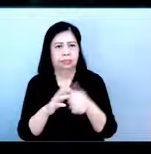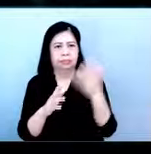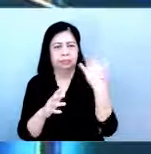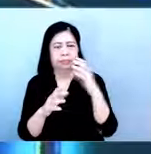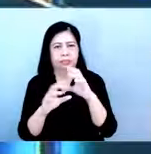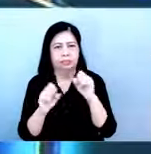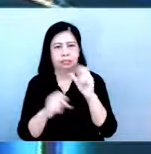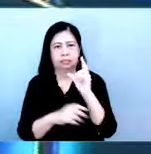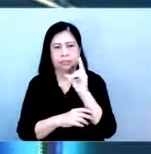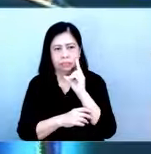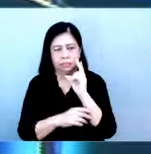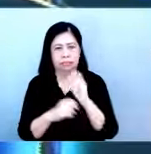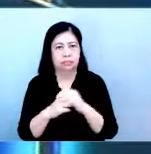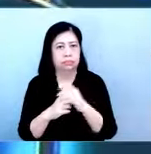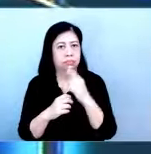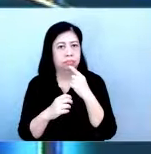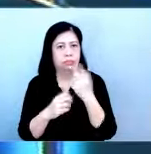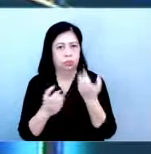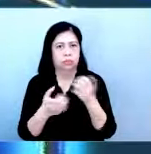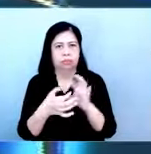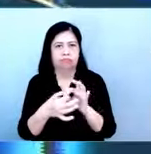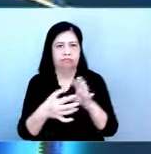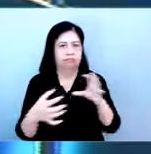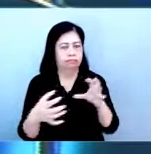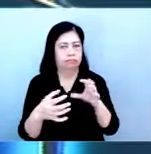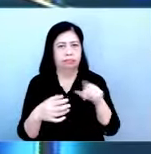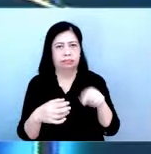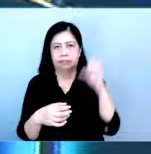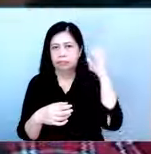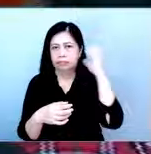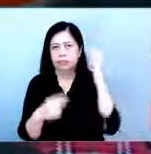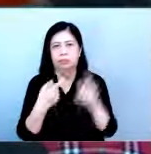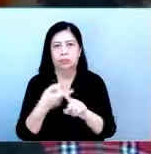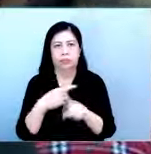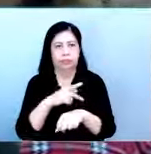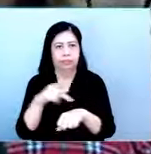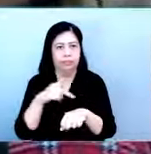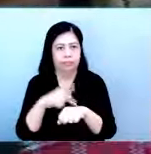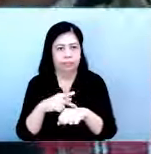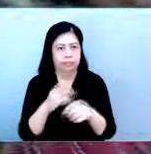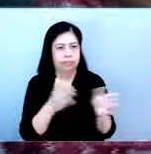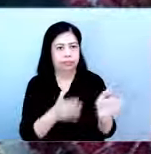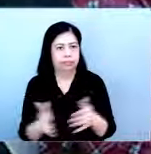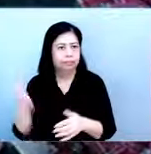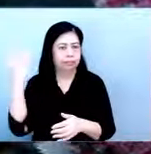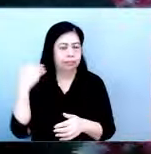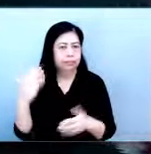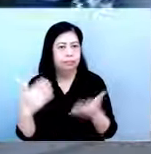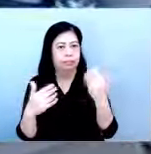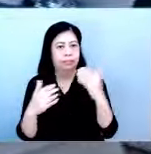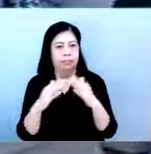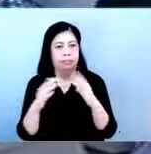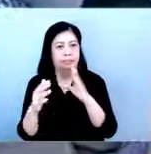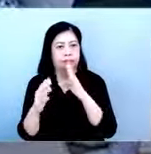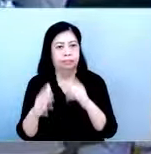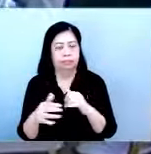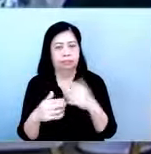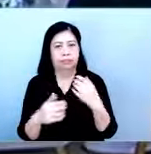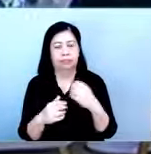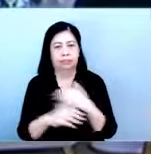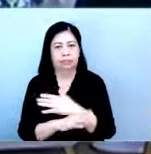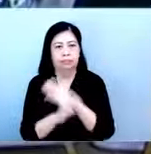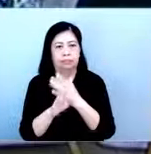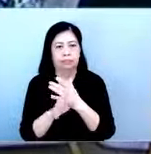Rodrigo Duterte ang secession o ang tuluyang paghiwalay ng Mindanao sa Pilipinas. Plano na raw ito noon ni dating House Speaker at ngayon Davao del Norte